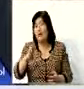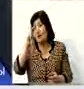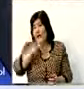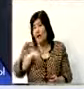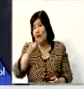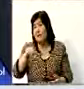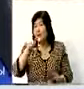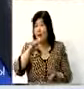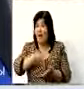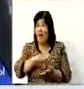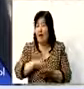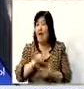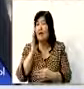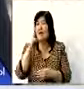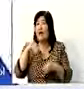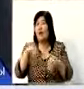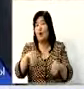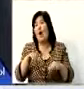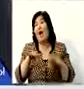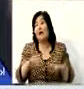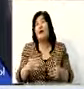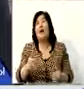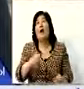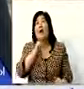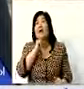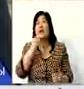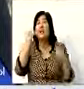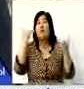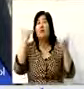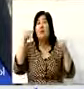қызметшілердің қатысуымен тал егу акциясы жүргізіліп жатыр. Атадан мал